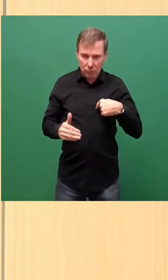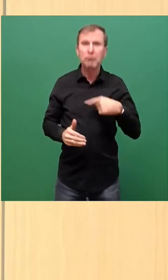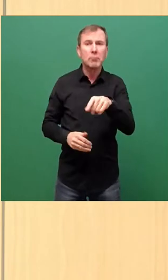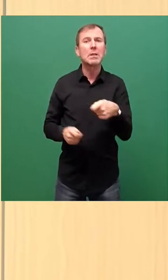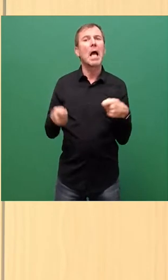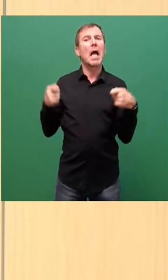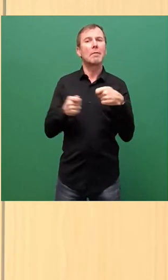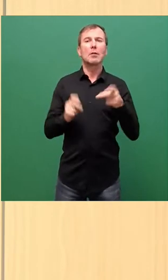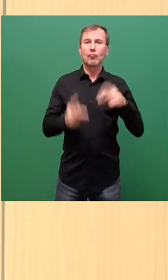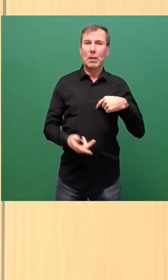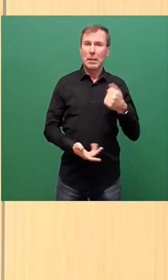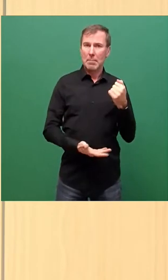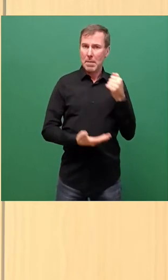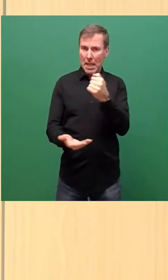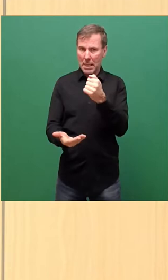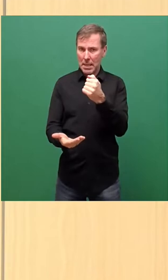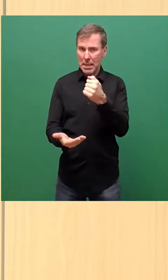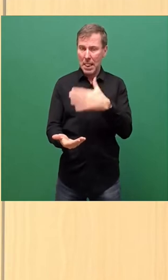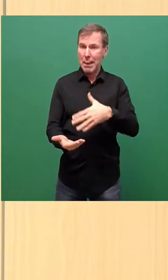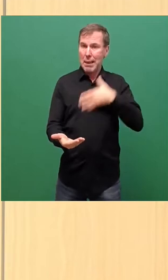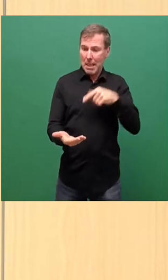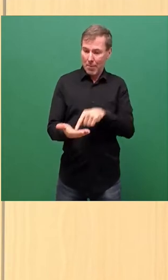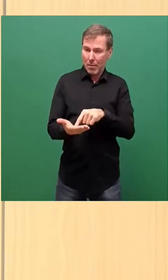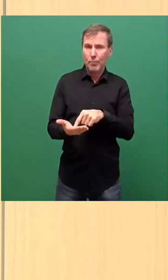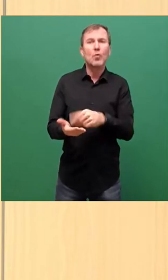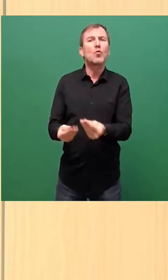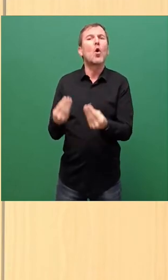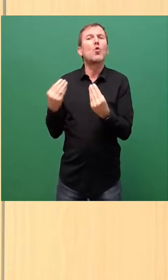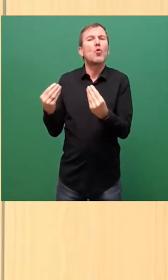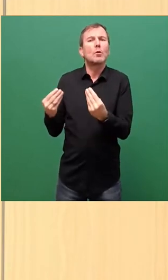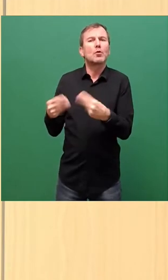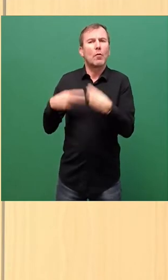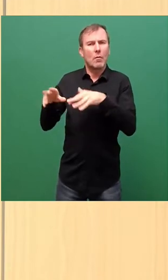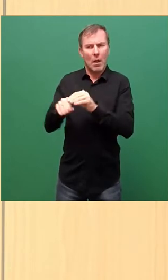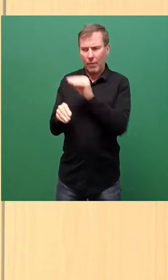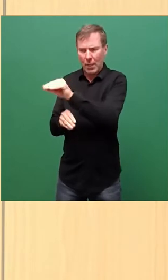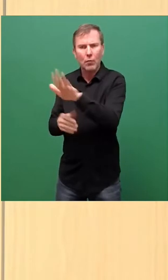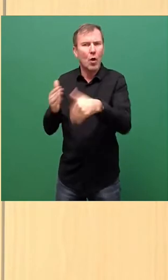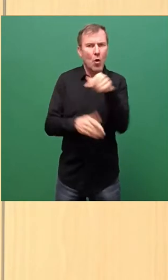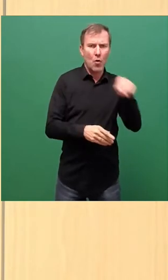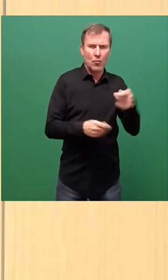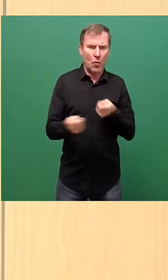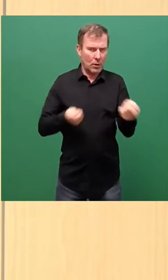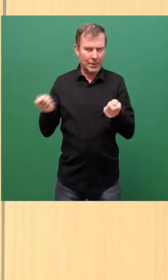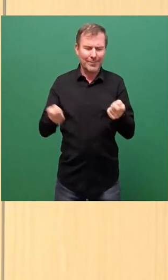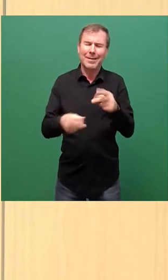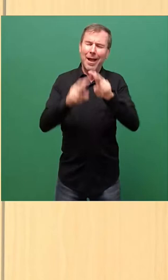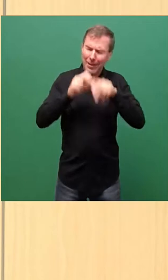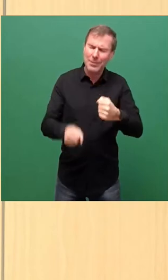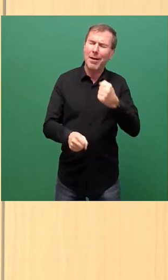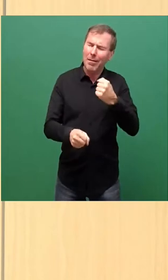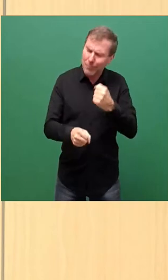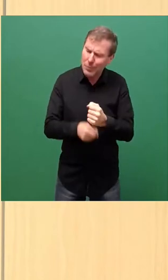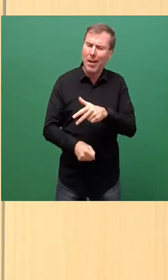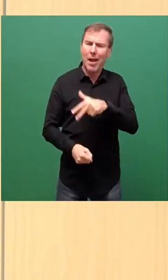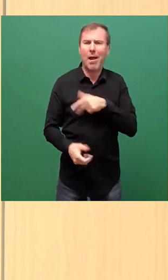Mitteln lieber in den klassischen ÖPNV oder in solche Instrumente. Ich glaube, diese Analyse müssen wir dann auch alle ehrlich machen, weil wir